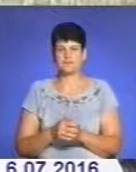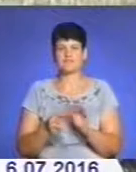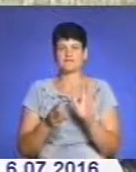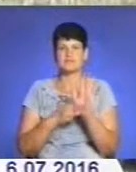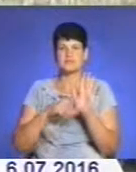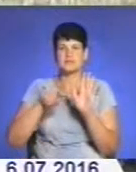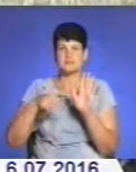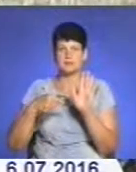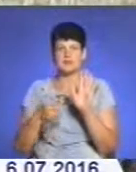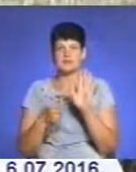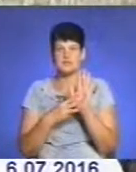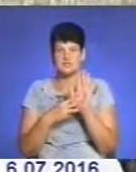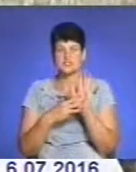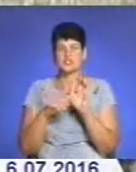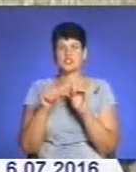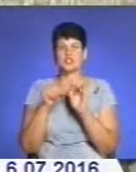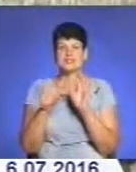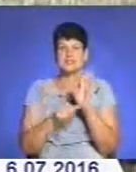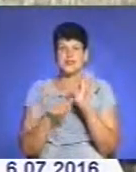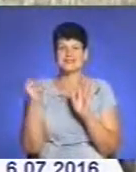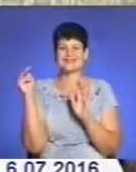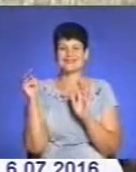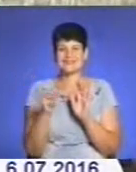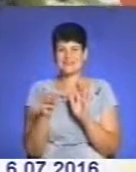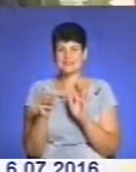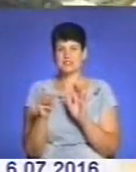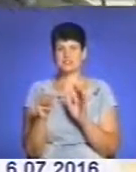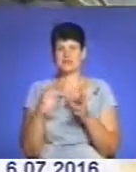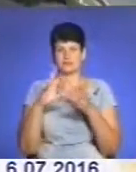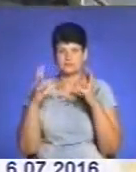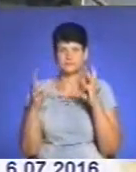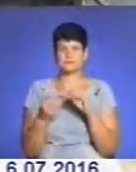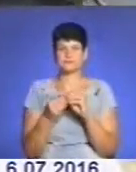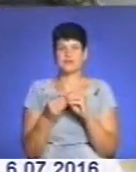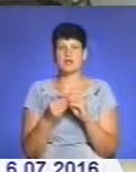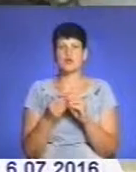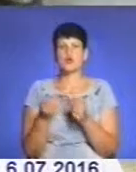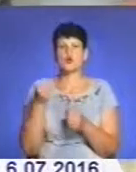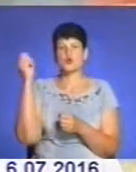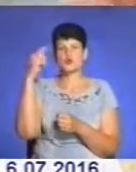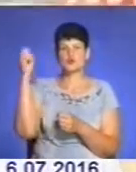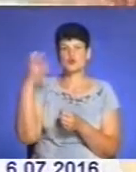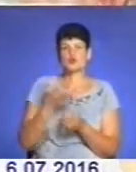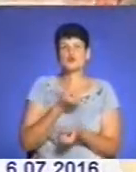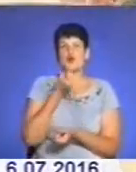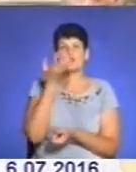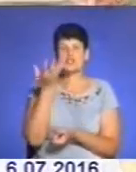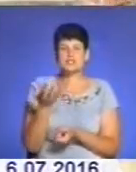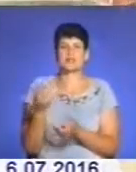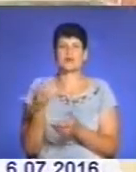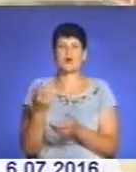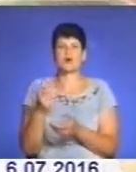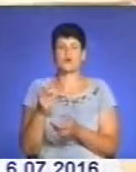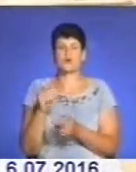8,8, тобто 16 тисяч озимого і ярого ріпаку разом. Соняшник 43 тисячі, кукуруза 9